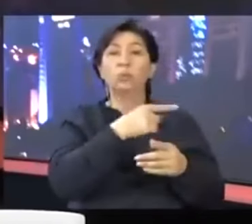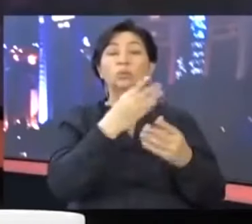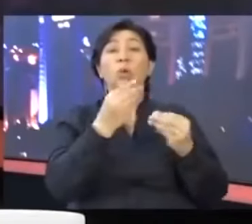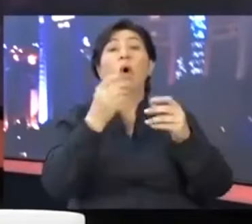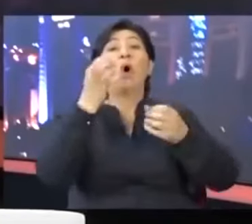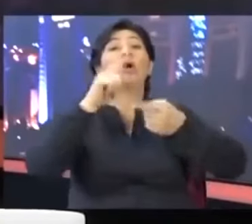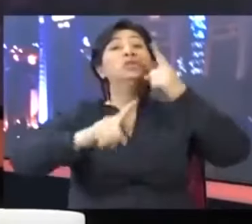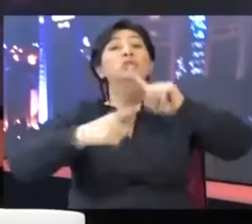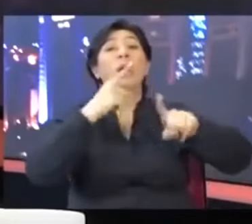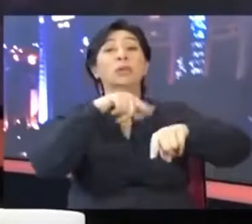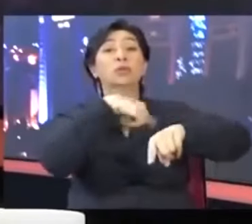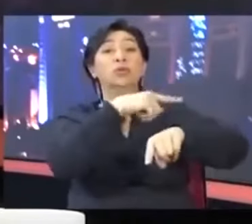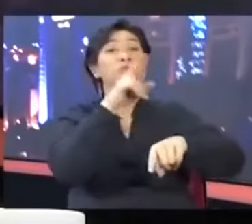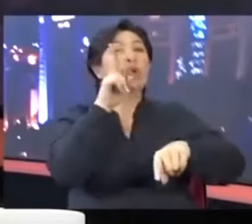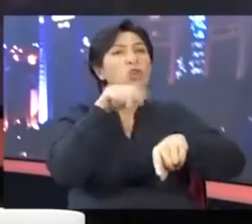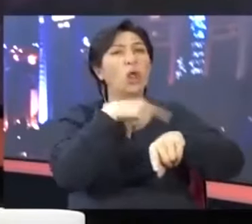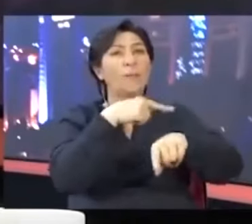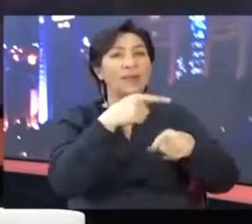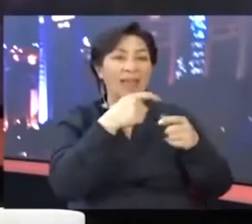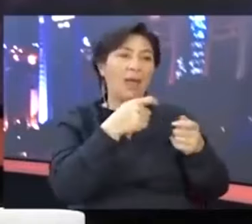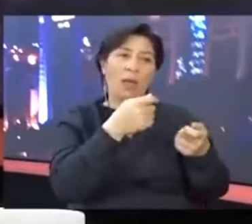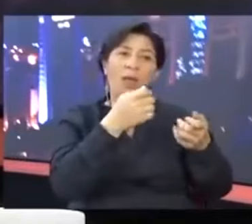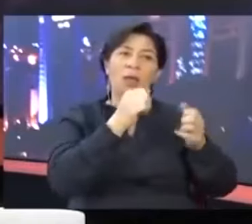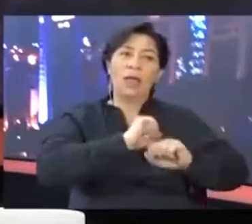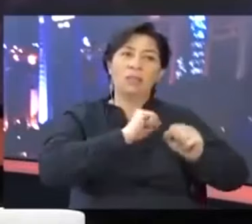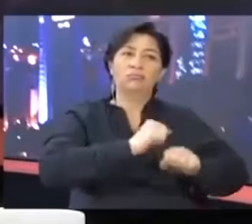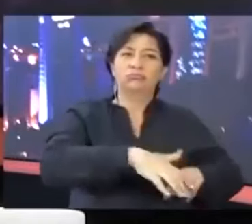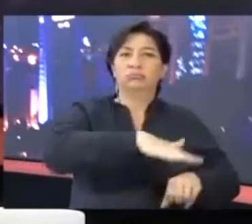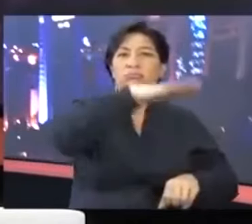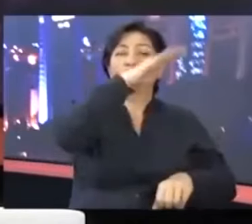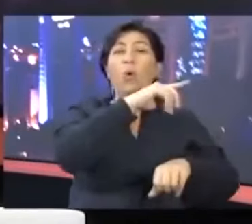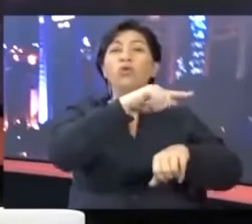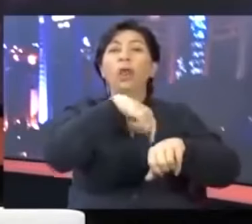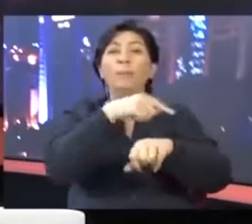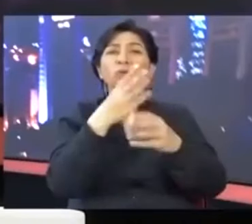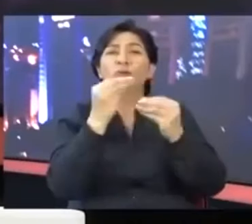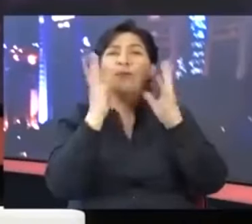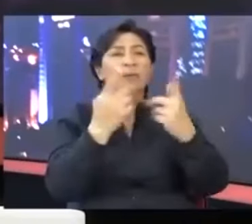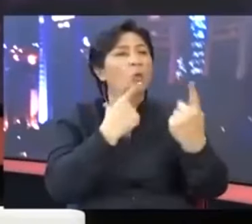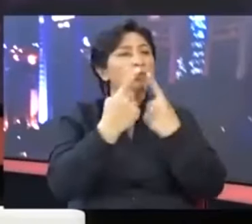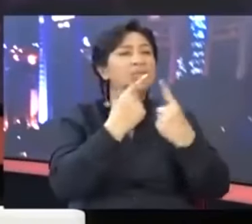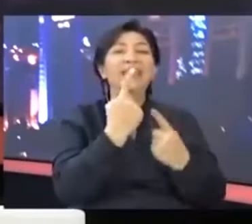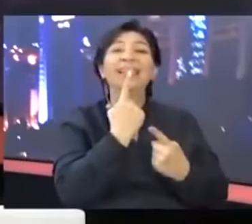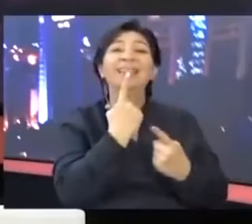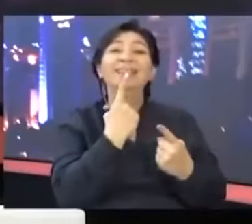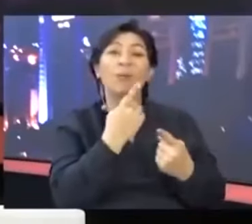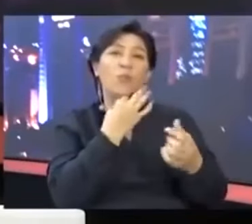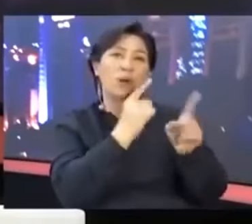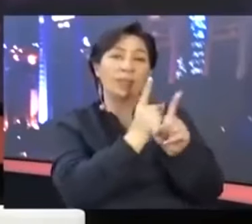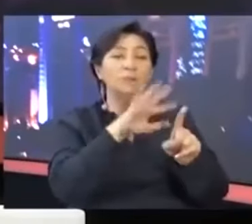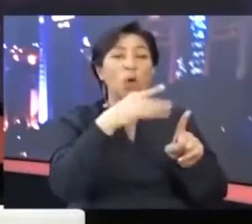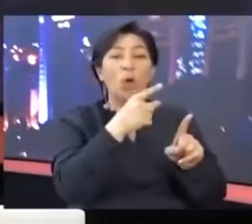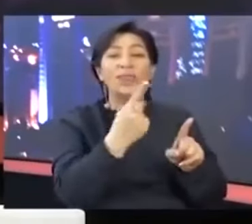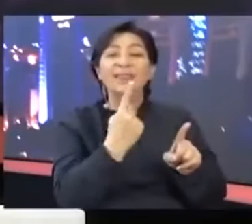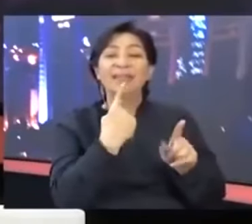çoğu Osmanlı döneminde işte son dönemlerinde Yeti işmiş kimseler o dönemde birçok insanın konuştuğu dille muhatap olmuşlar sonraki o